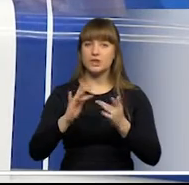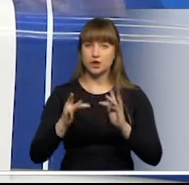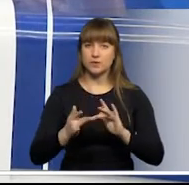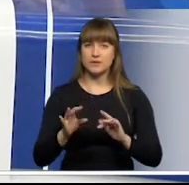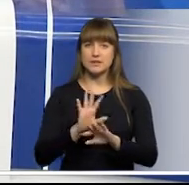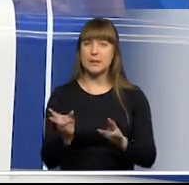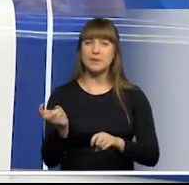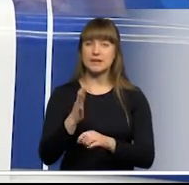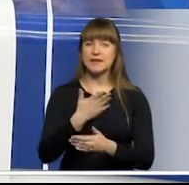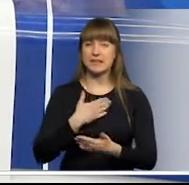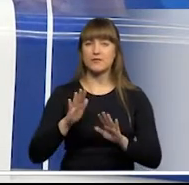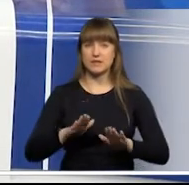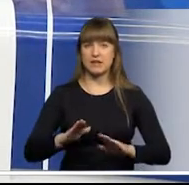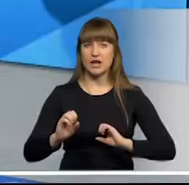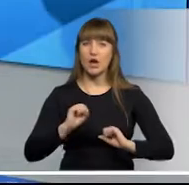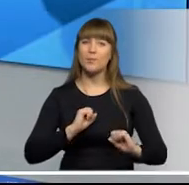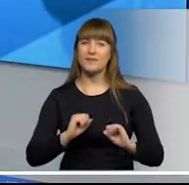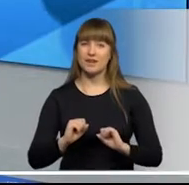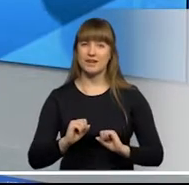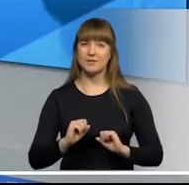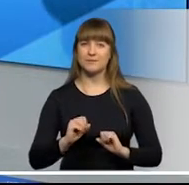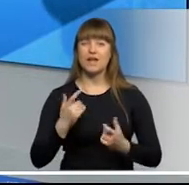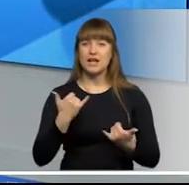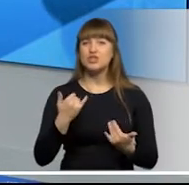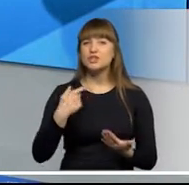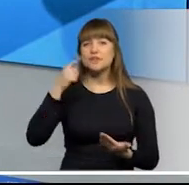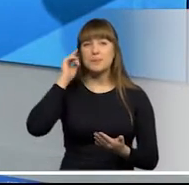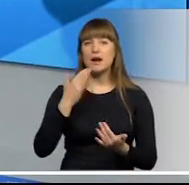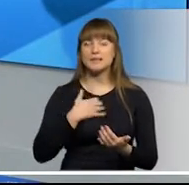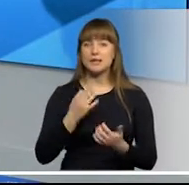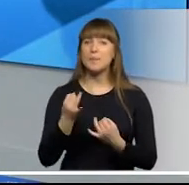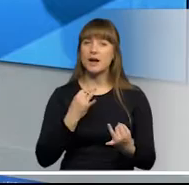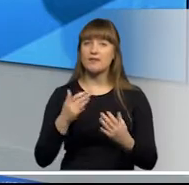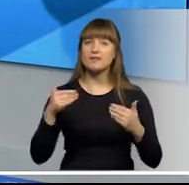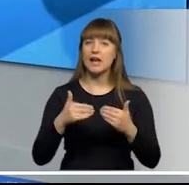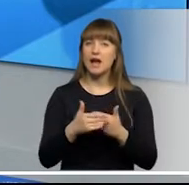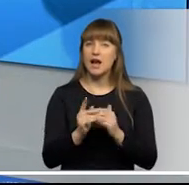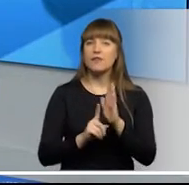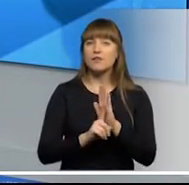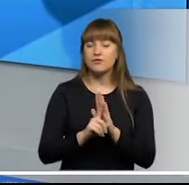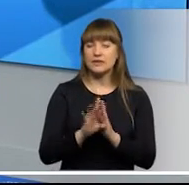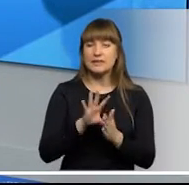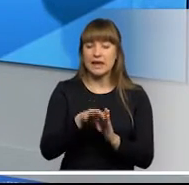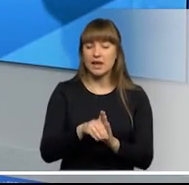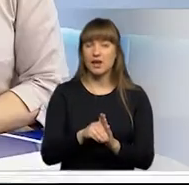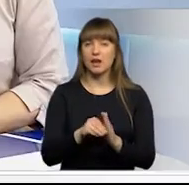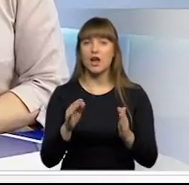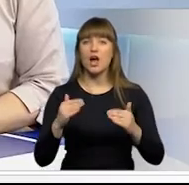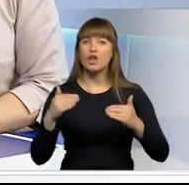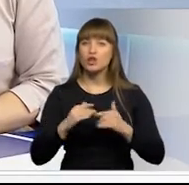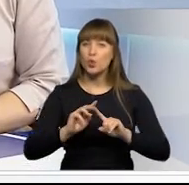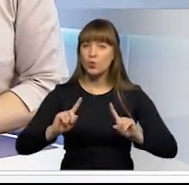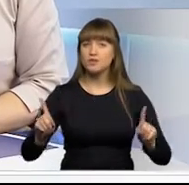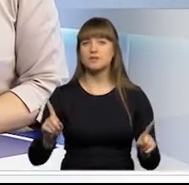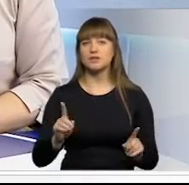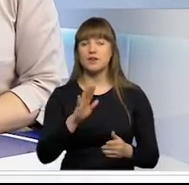я бы хотел поговорить о нововведениях, о новшествах в плане программы материнского капитала в 2017 году.